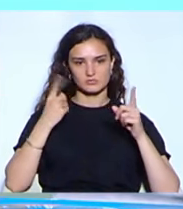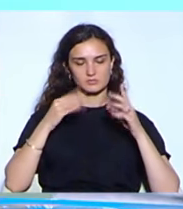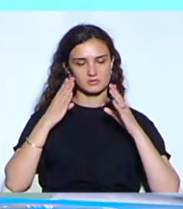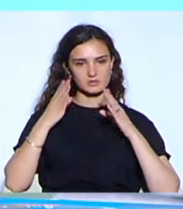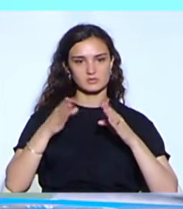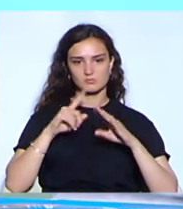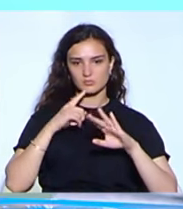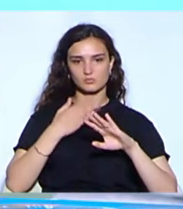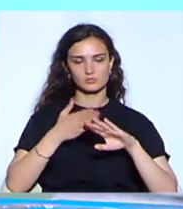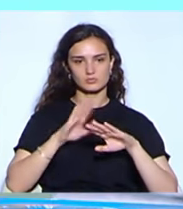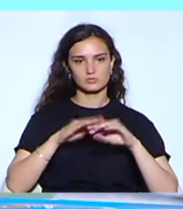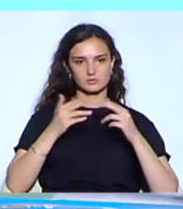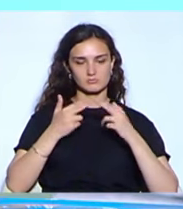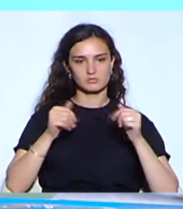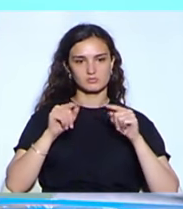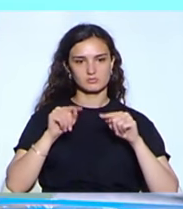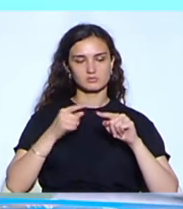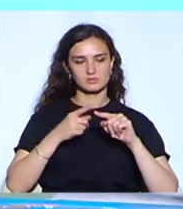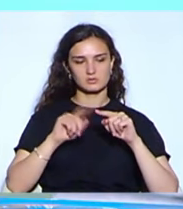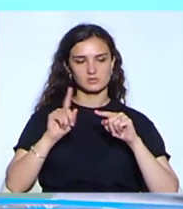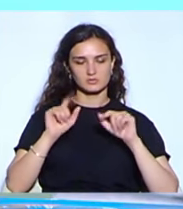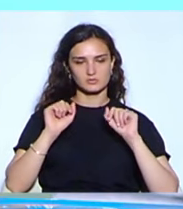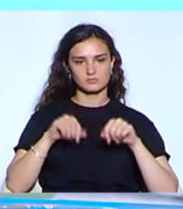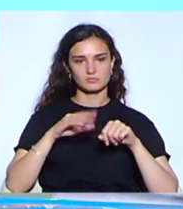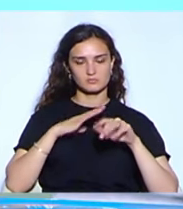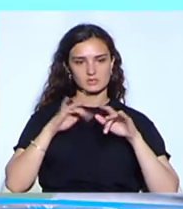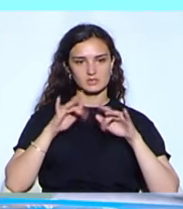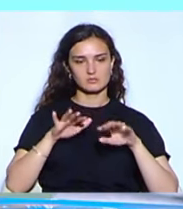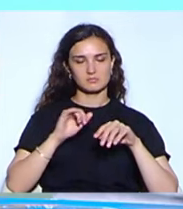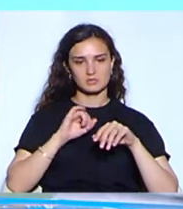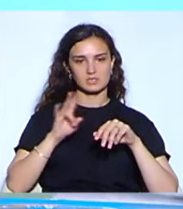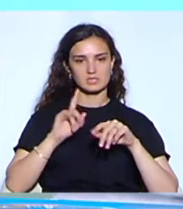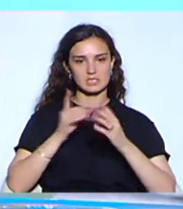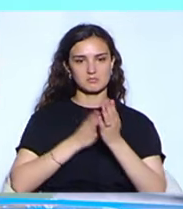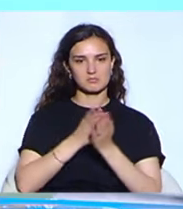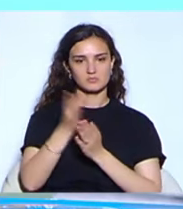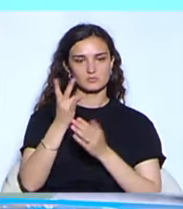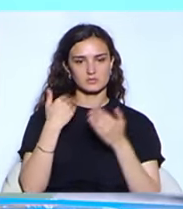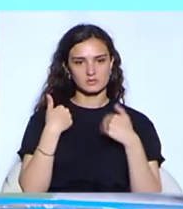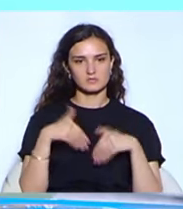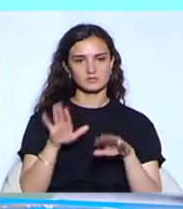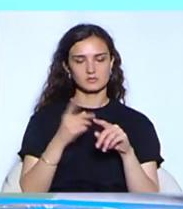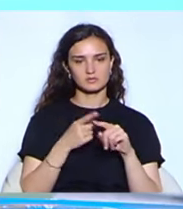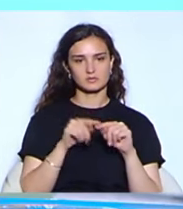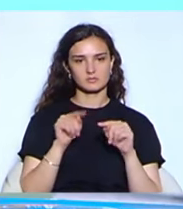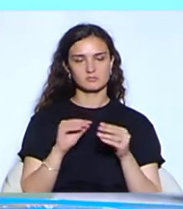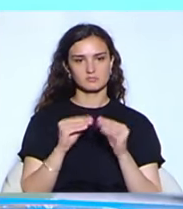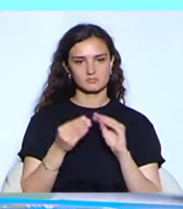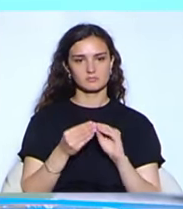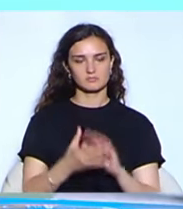დაძინება კვლავ უჭირს, რა თქმა უნდა. აი რასთან შეიძლება გქონდეს საქმე, ან რა მიმართულებით უნდა წავიდეს, რომ ეს